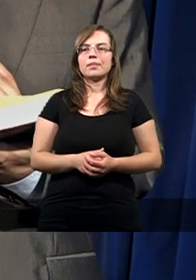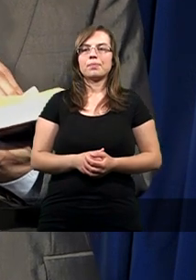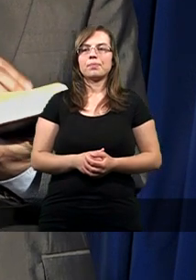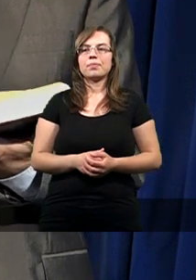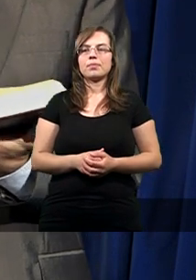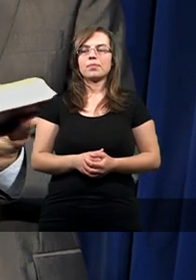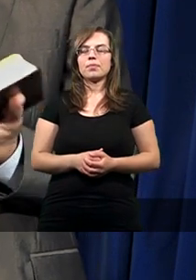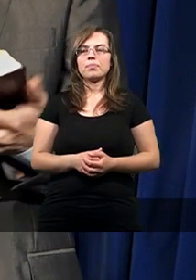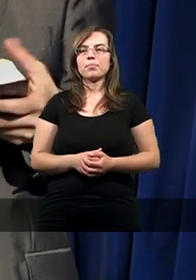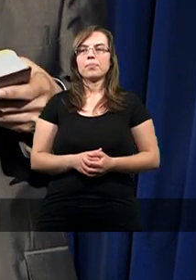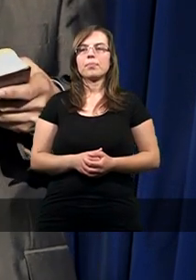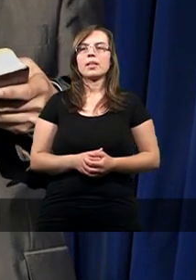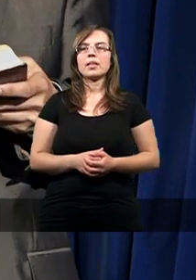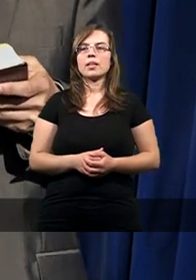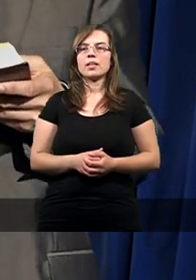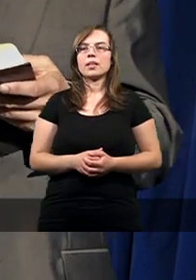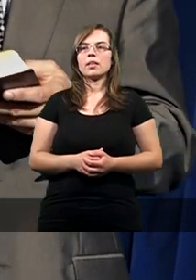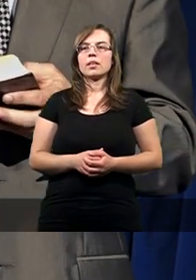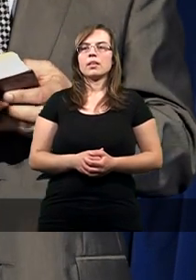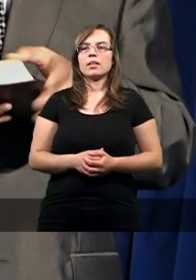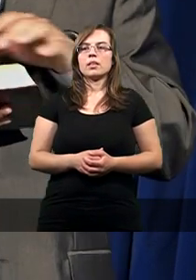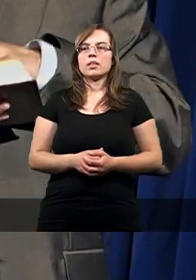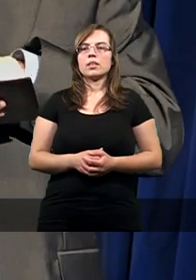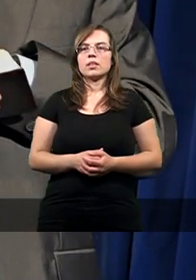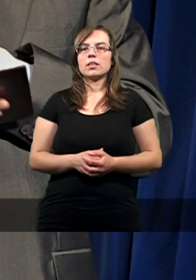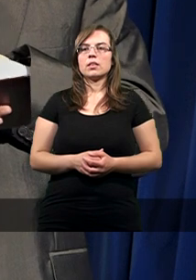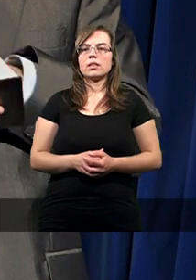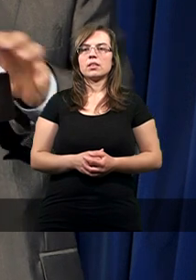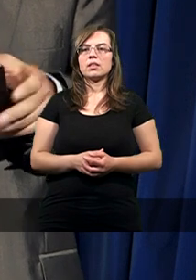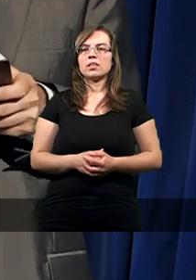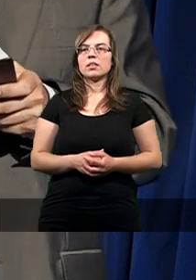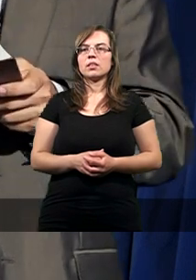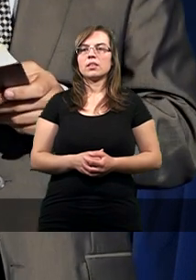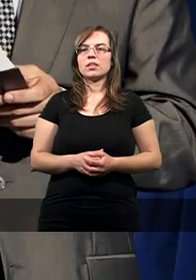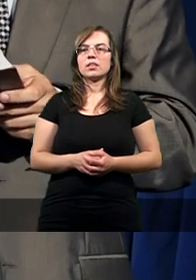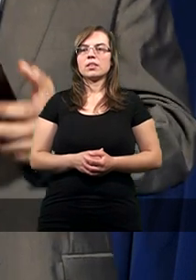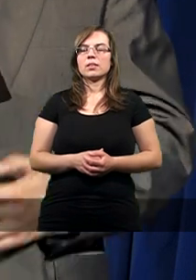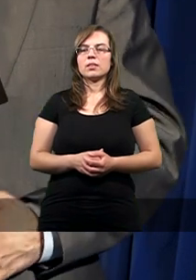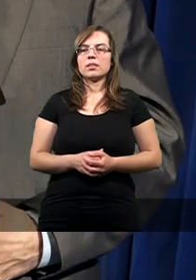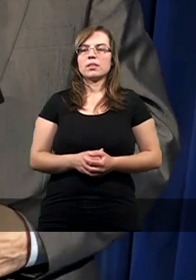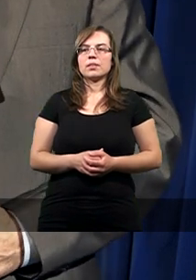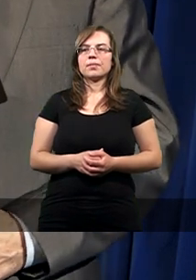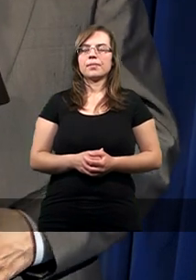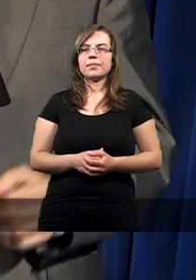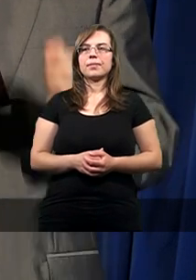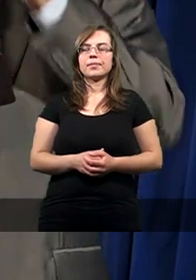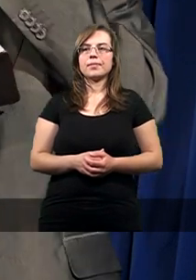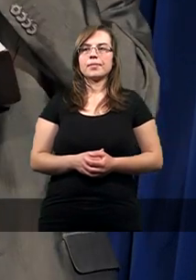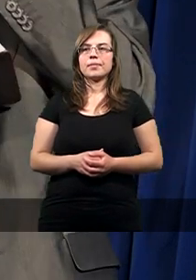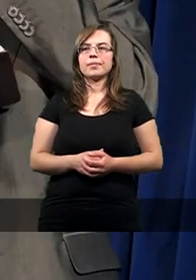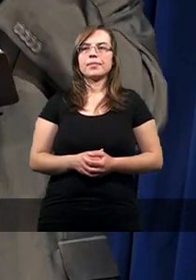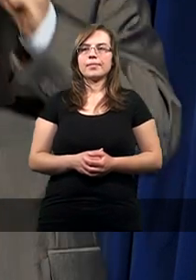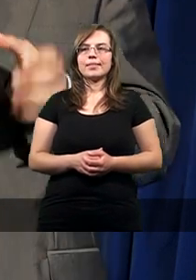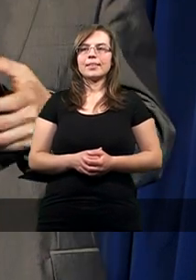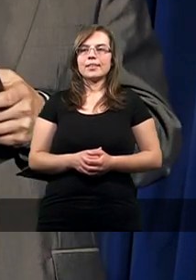it says, and now all these happened to them for examples and are written down for our admonition upon whom the